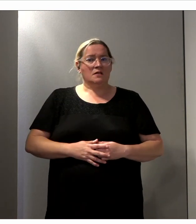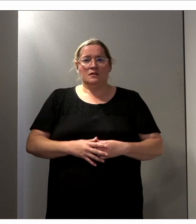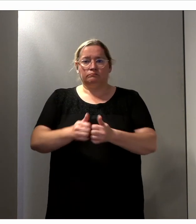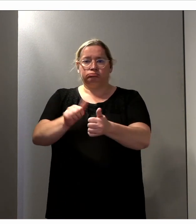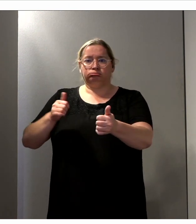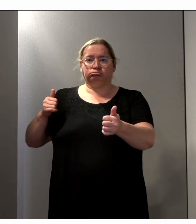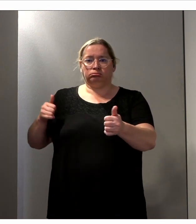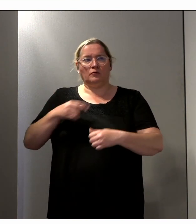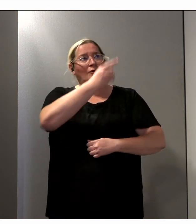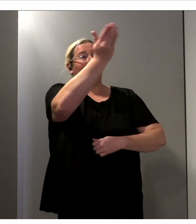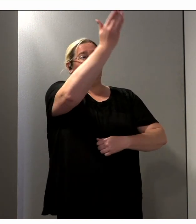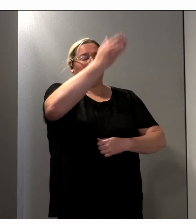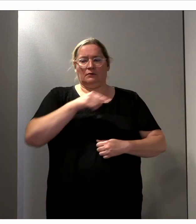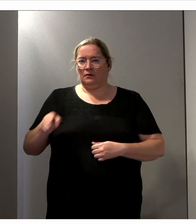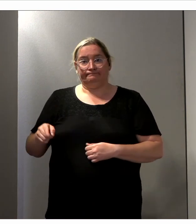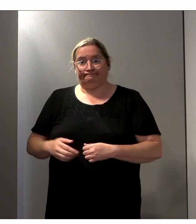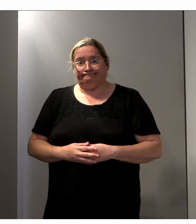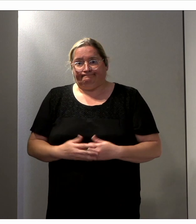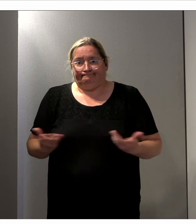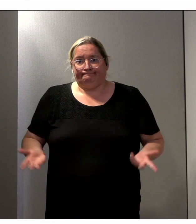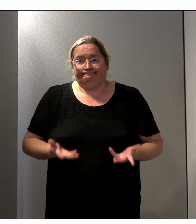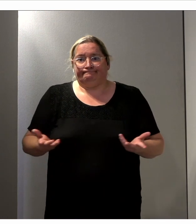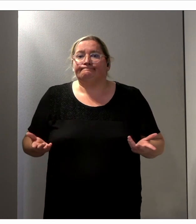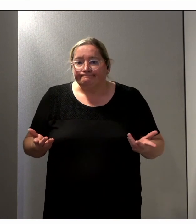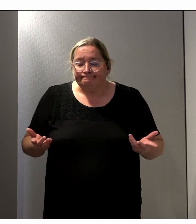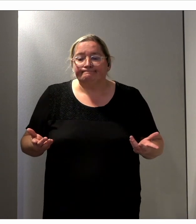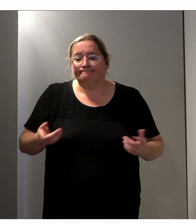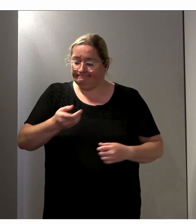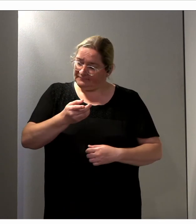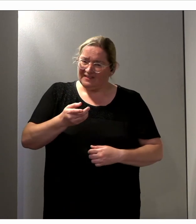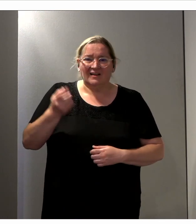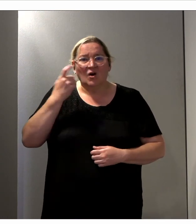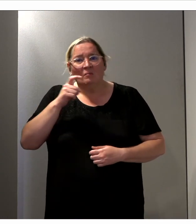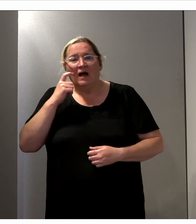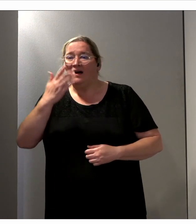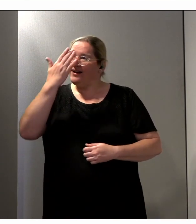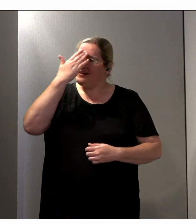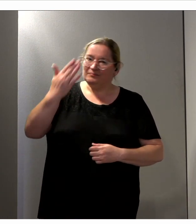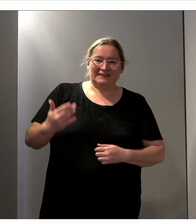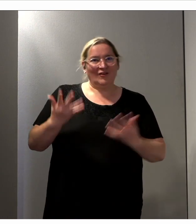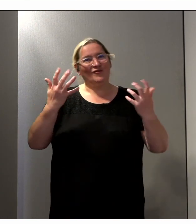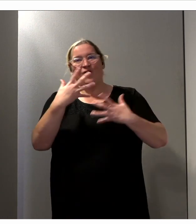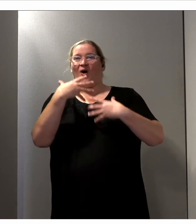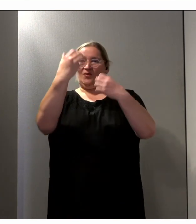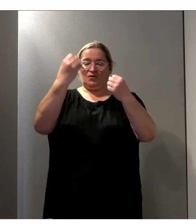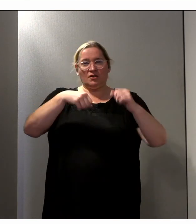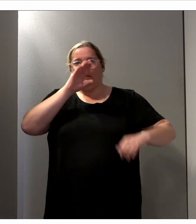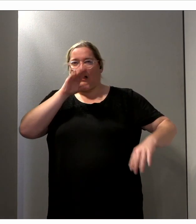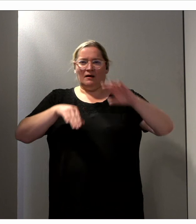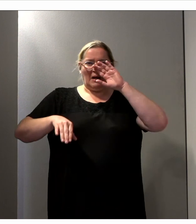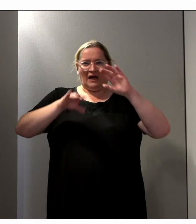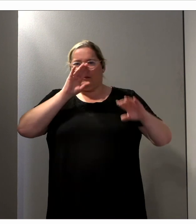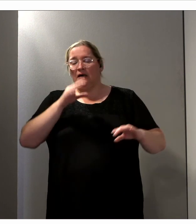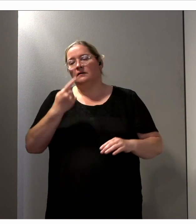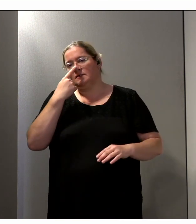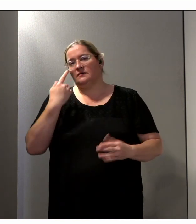l'inclusion. Sur cette force économique à laquelle nous nous confrontons quand nous cherchons un emploi direct. Et ça,